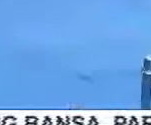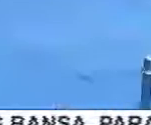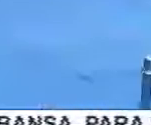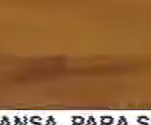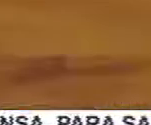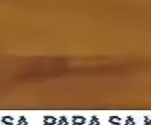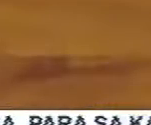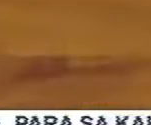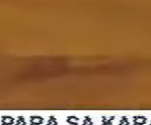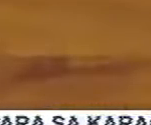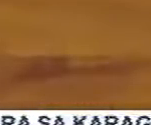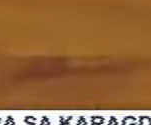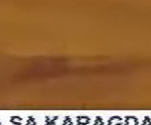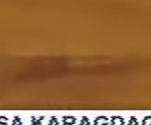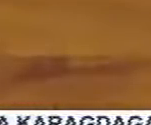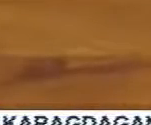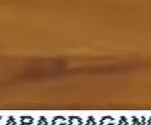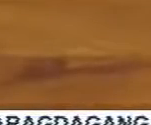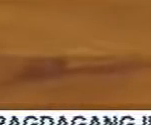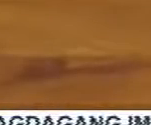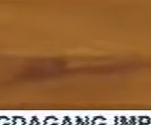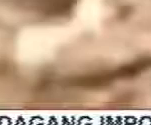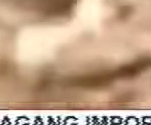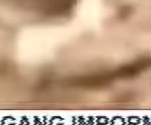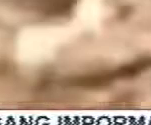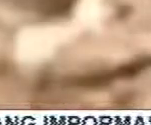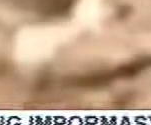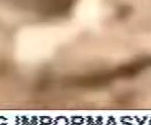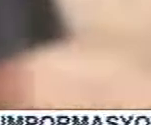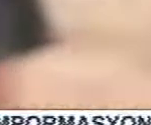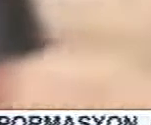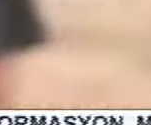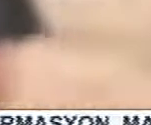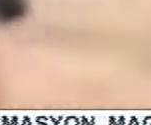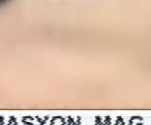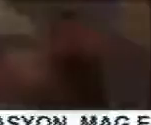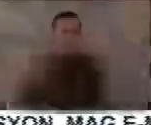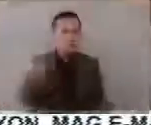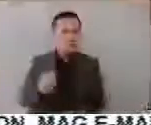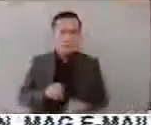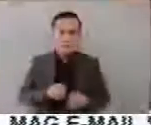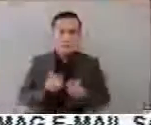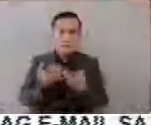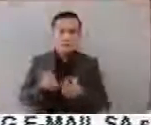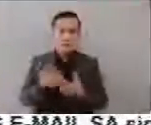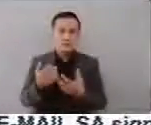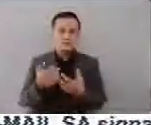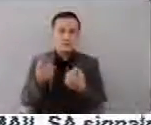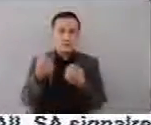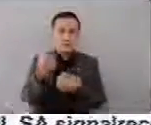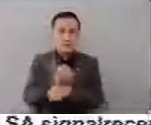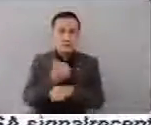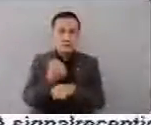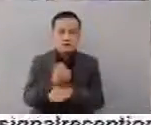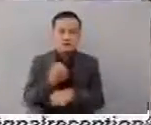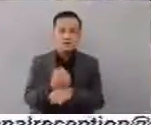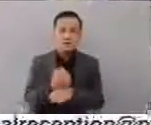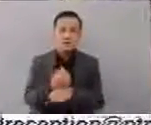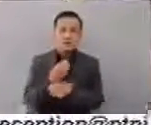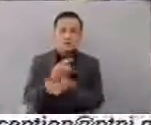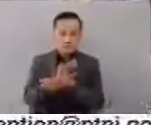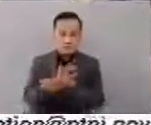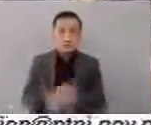pandemic, nabanggit din ng presidente ang patuloy na problema ng bansa sa mga komunista, kriminalidad, illegal na droga